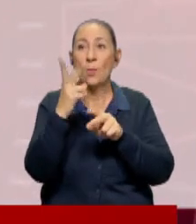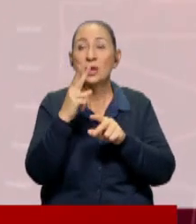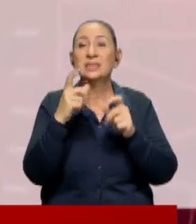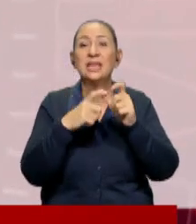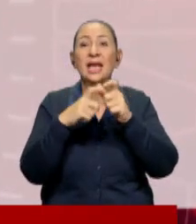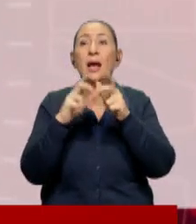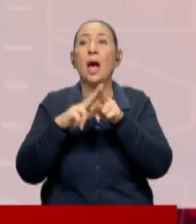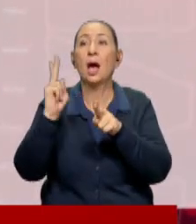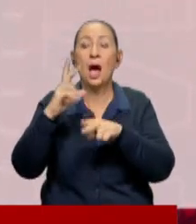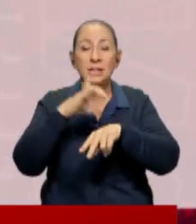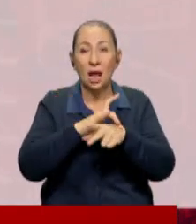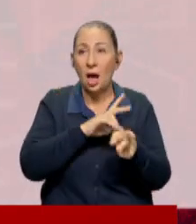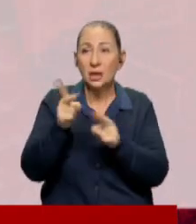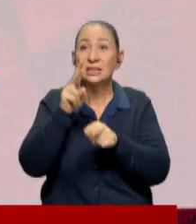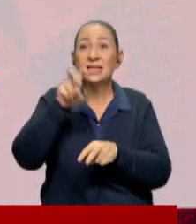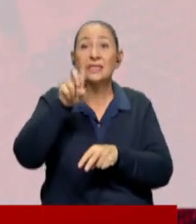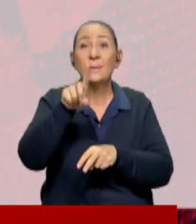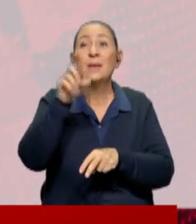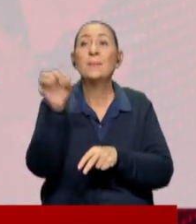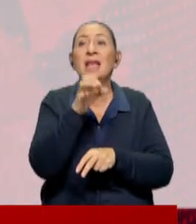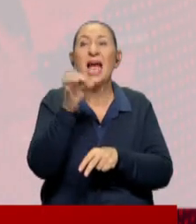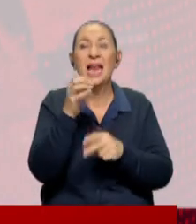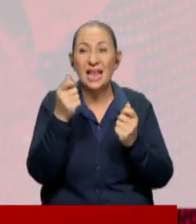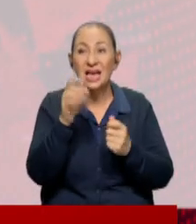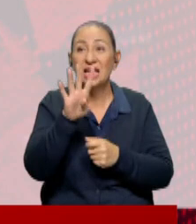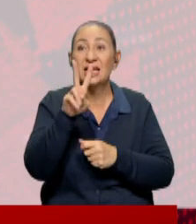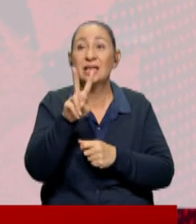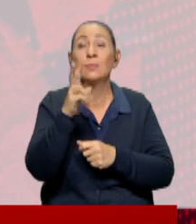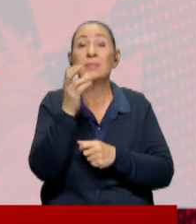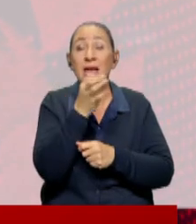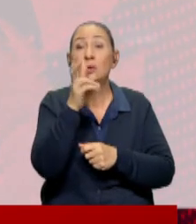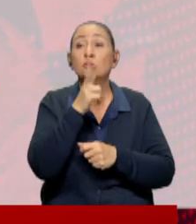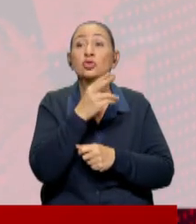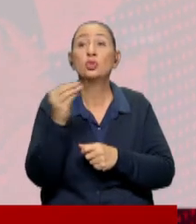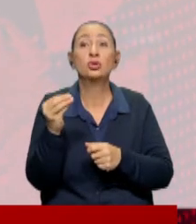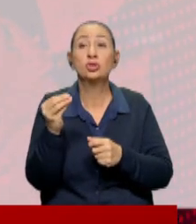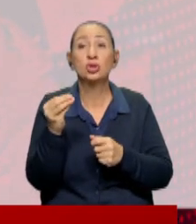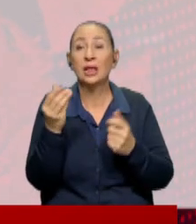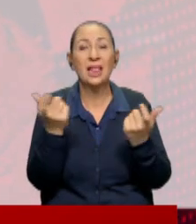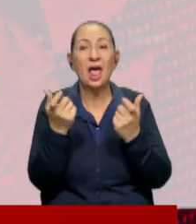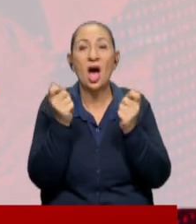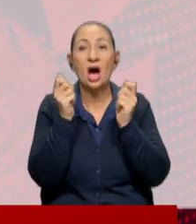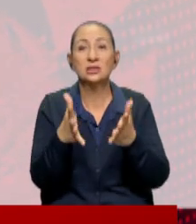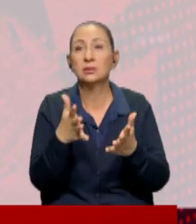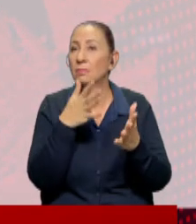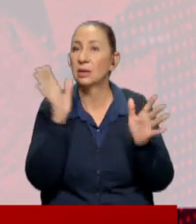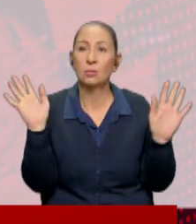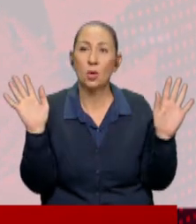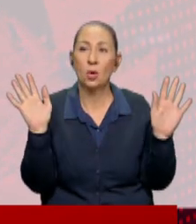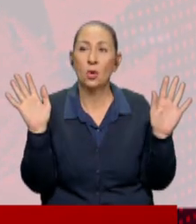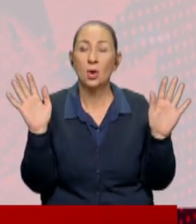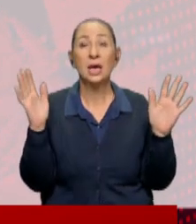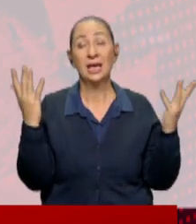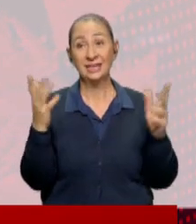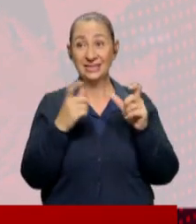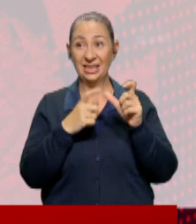ilişkin. Hastanelere aktarılan 81 milyar liranın 42 milyar 300 milyon lirasının nereye harcandığı bilinmiyor.